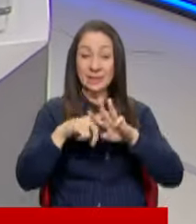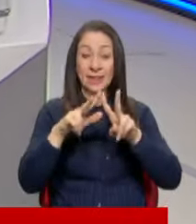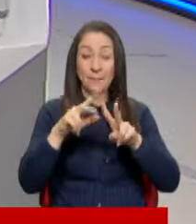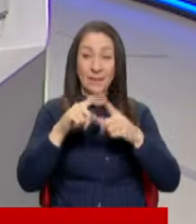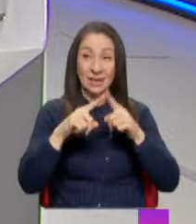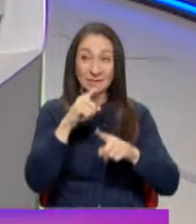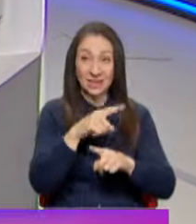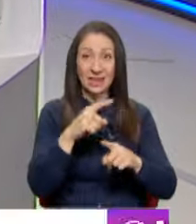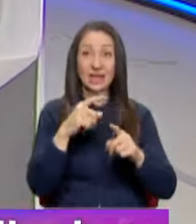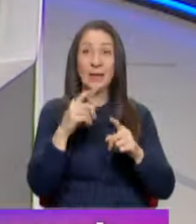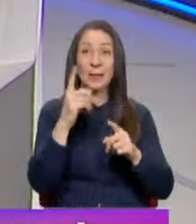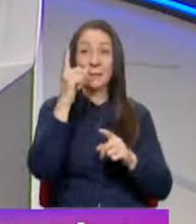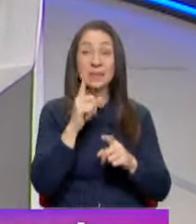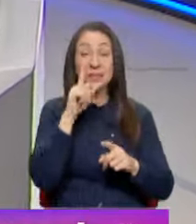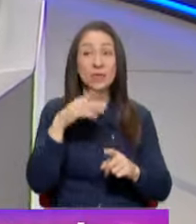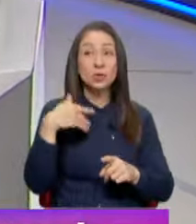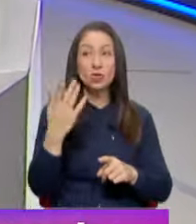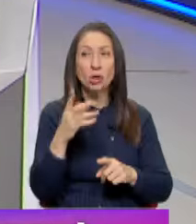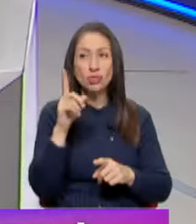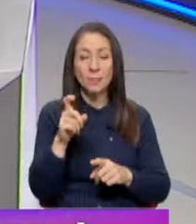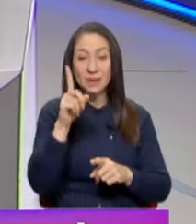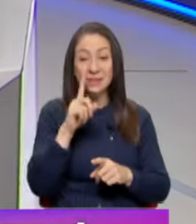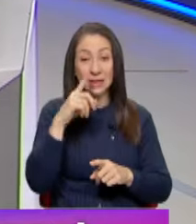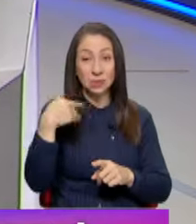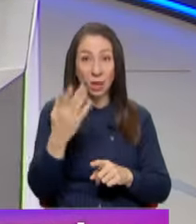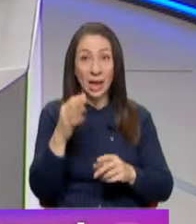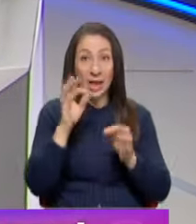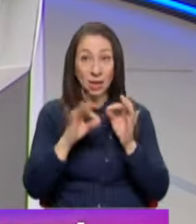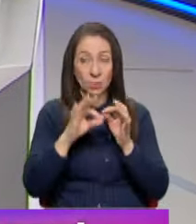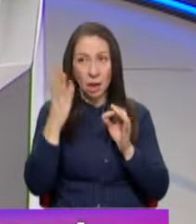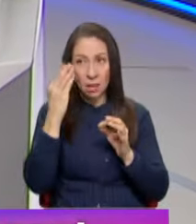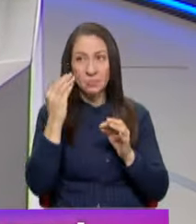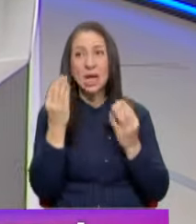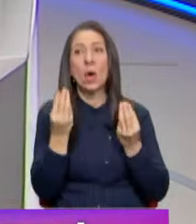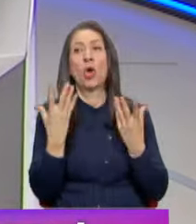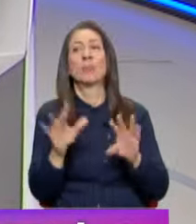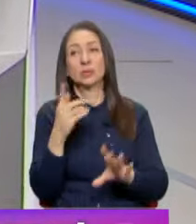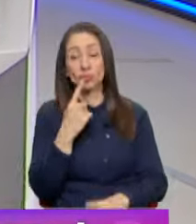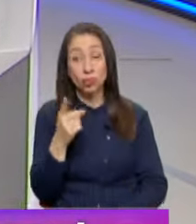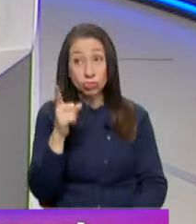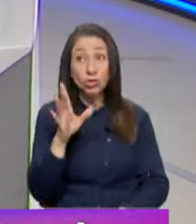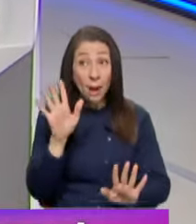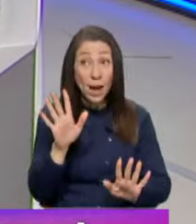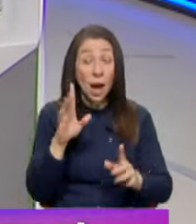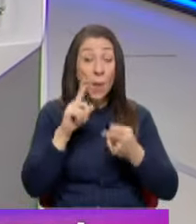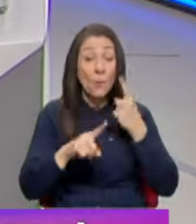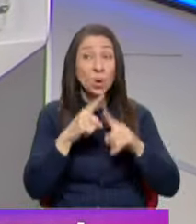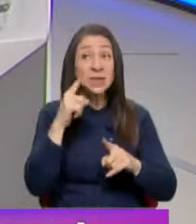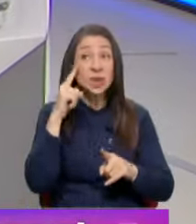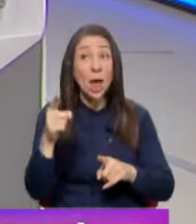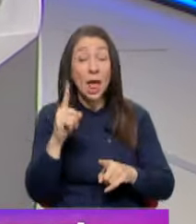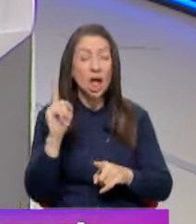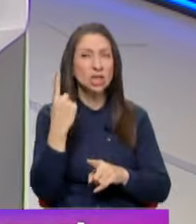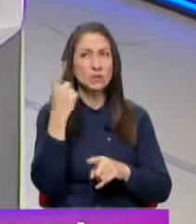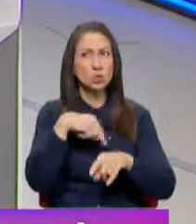den Parti ve hani 1 Nisan'dan sonrayı sormuştuk 1 Nisan'dan sonra ekonomik anlamda tablonun iyi olmadığını söylüyorsunuz ama siyaseten de